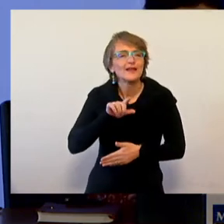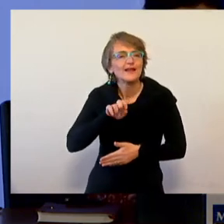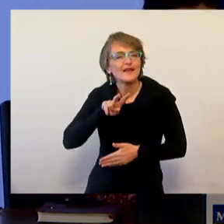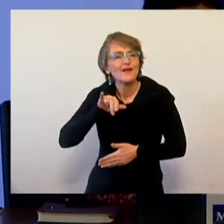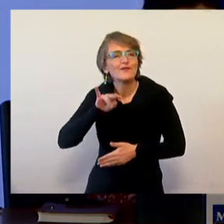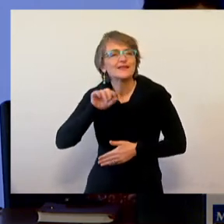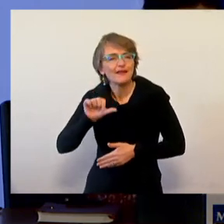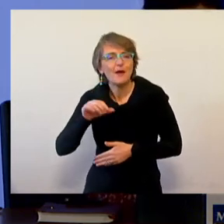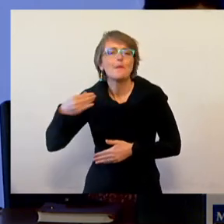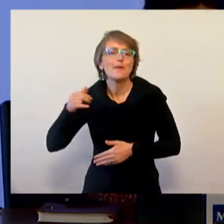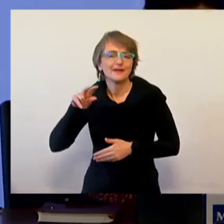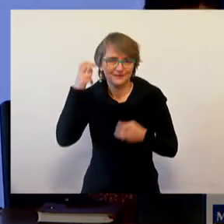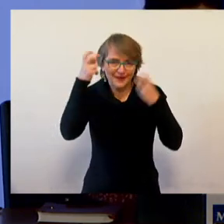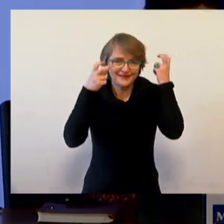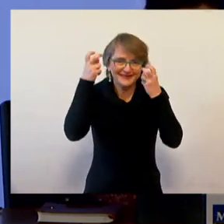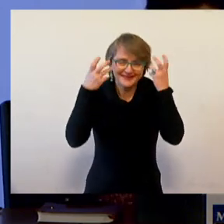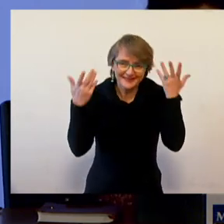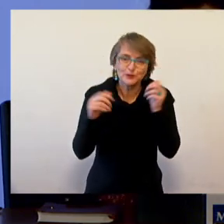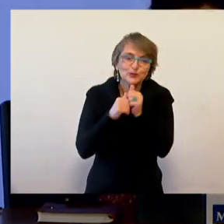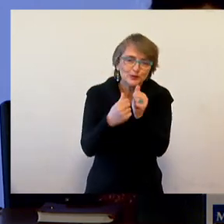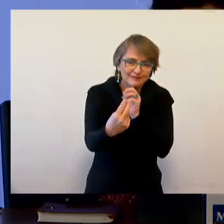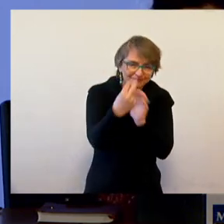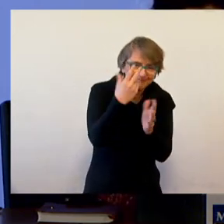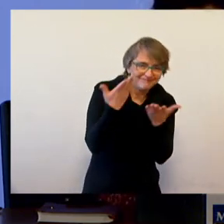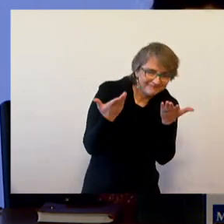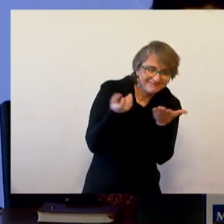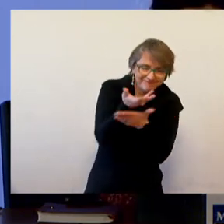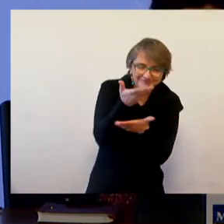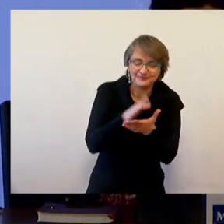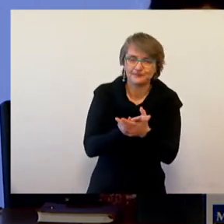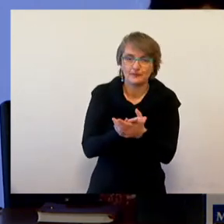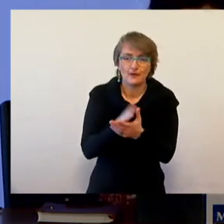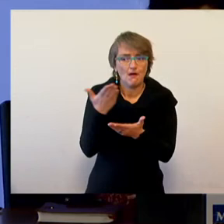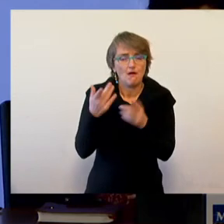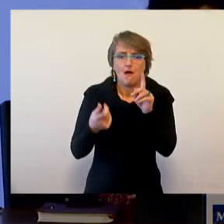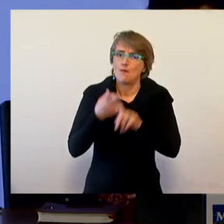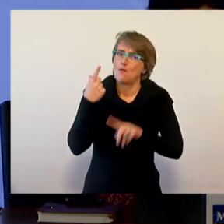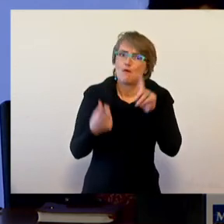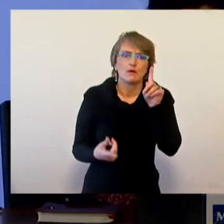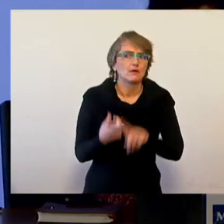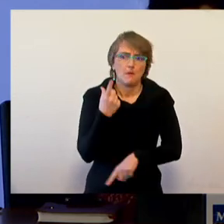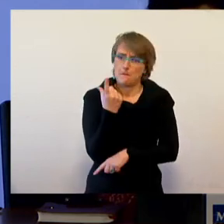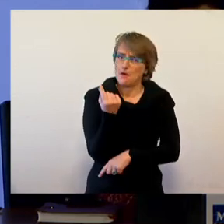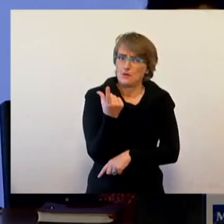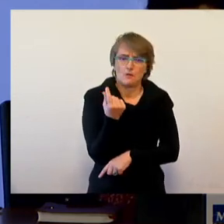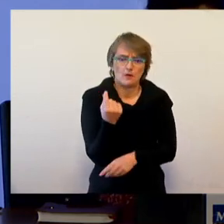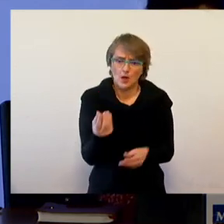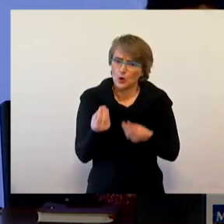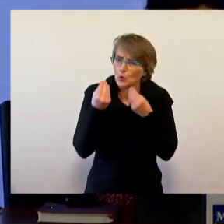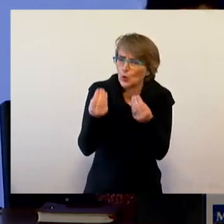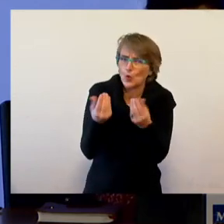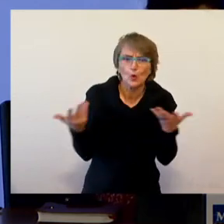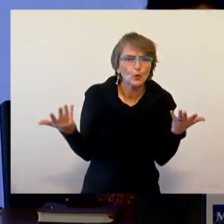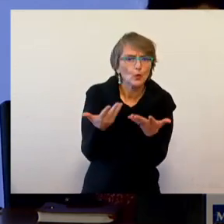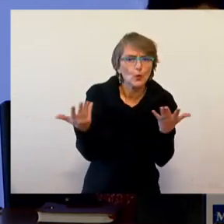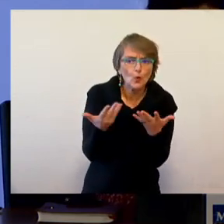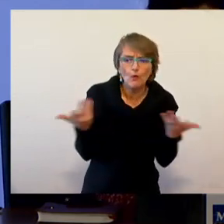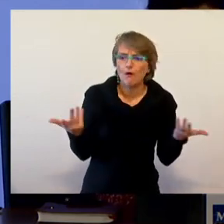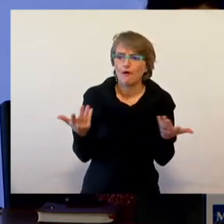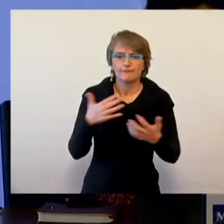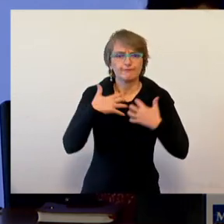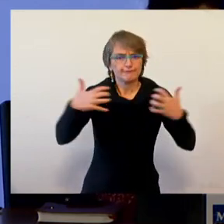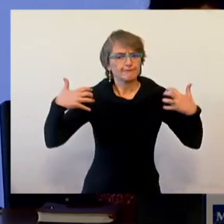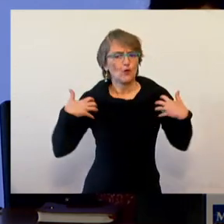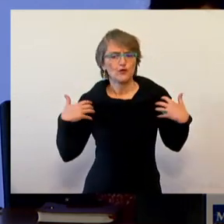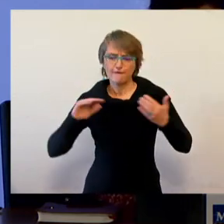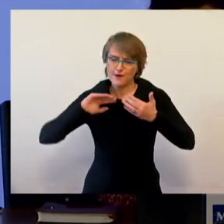qui nous suivent, est un élément important pour conforter la dynamique de rayonnement, l'ensemble de la communauté